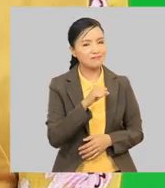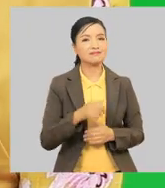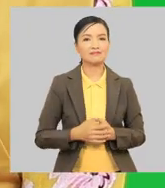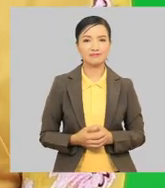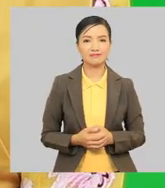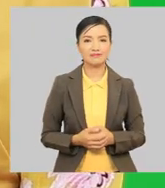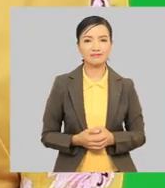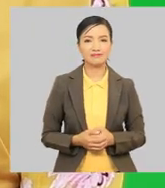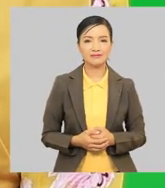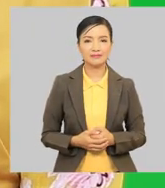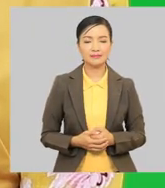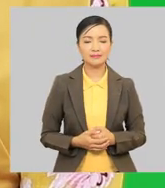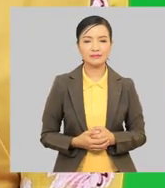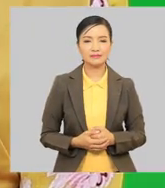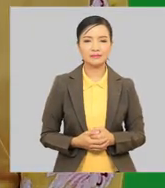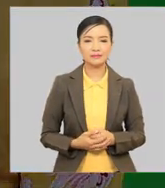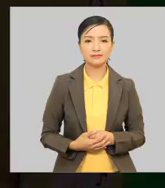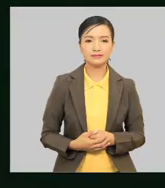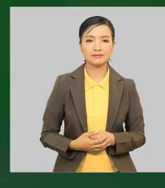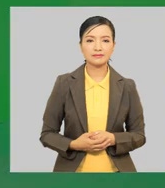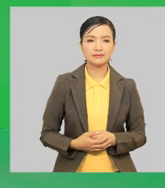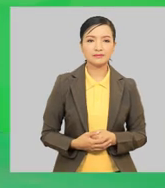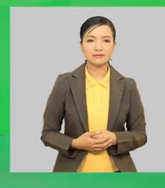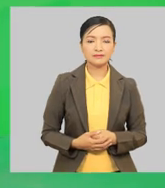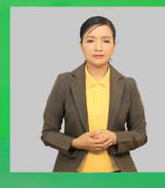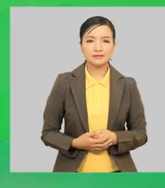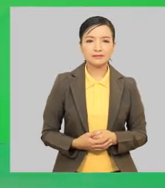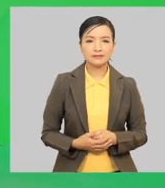ช่